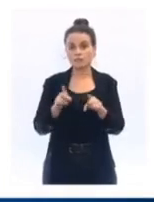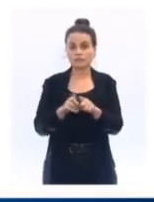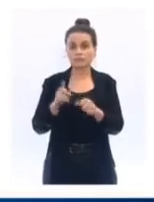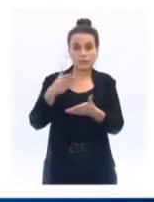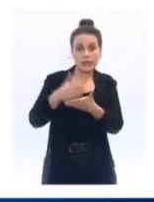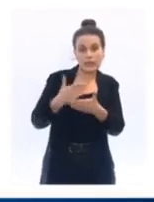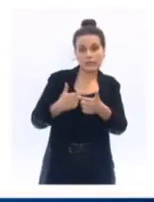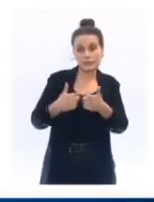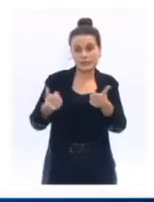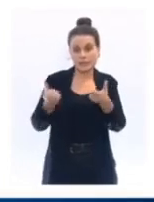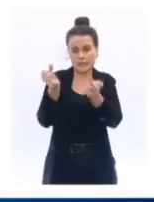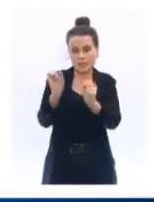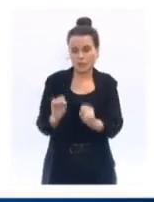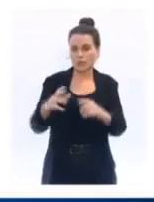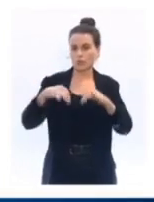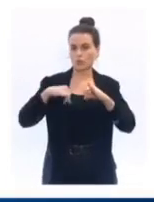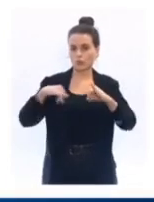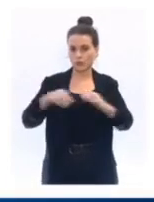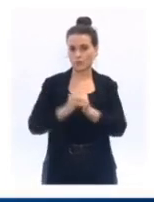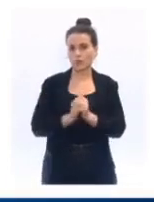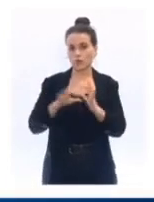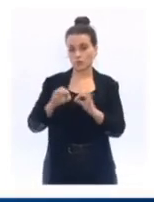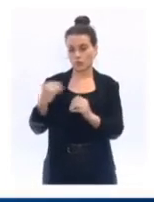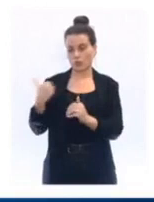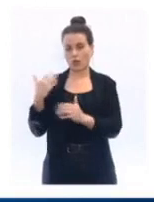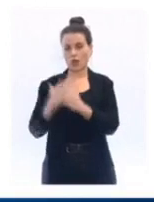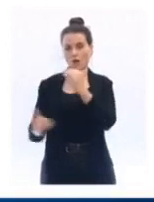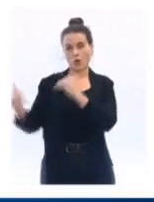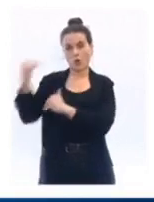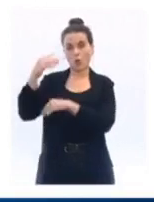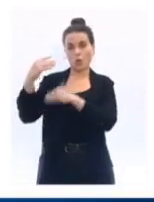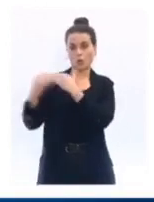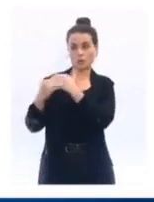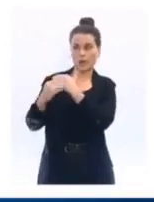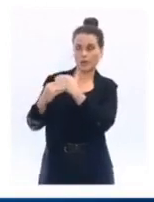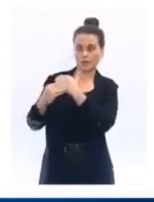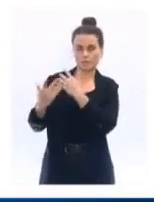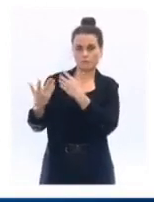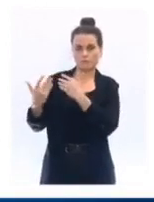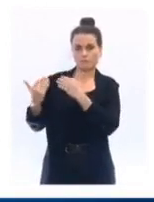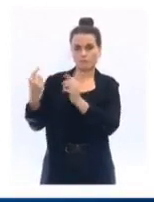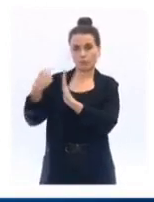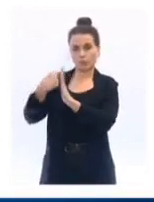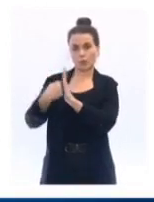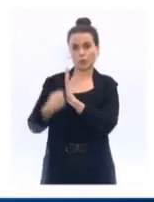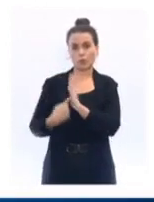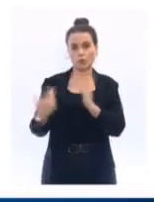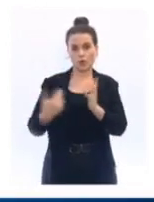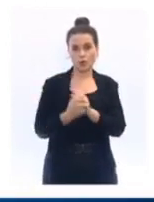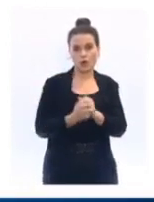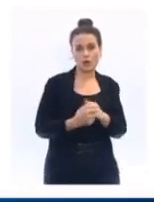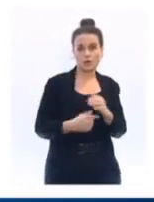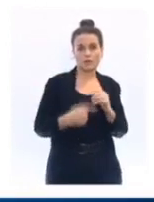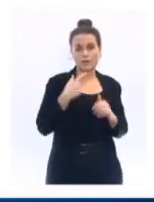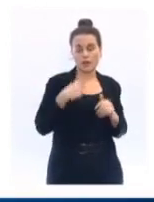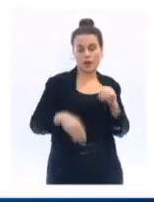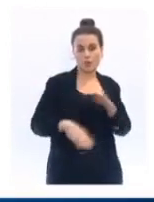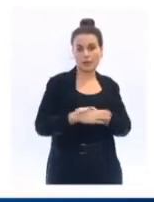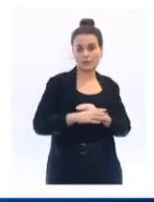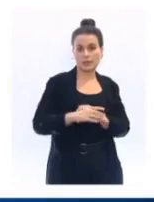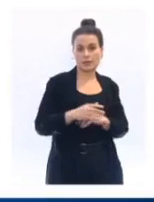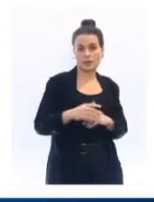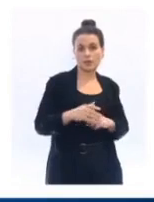du cours préparatoire, le Premier ministre l'a dit à l'instant, afin que ces élèves et leurs professeurs se prémunissent au